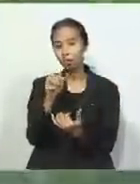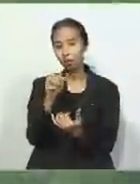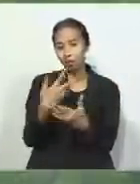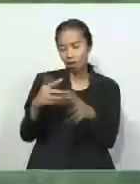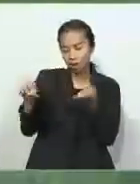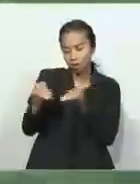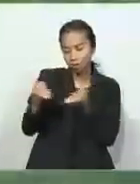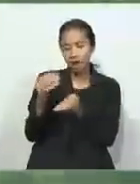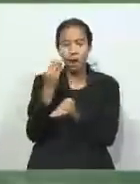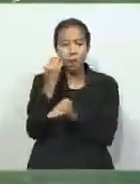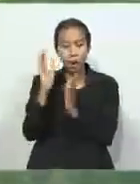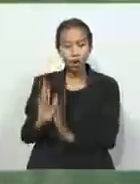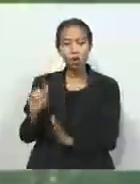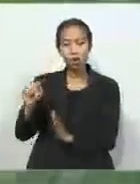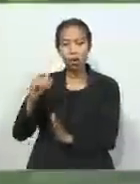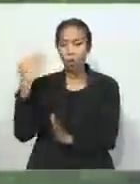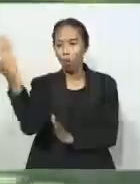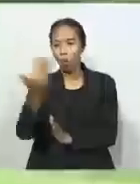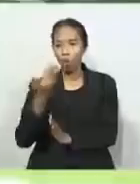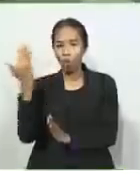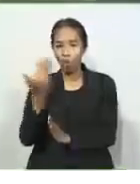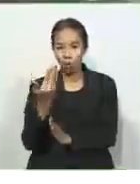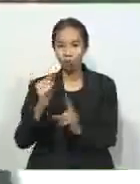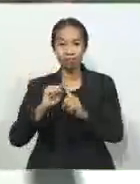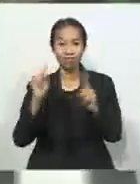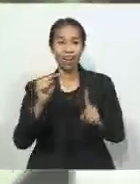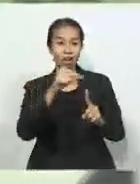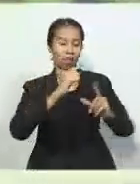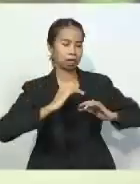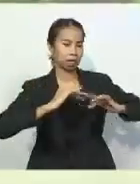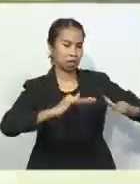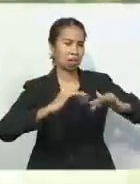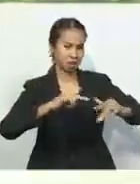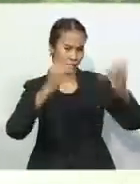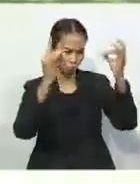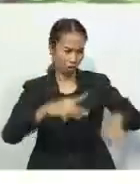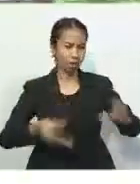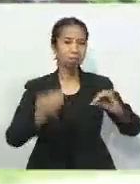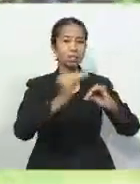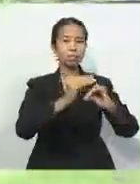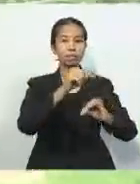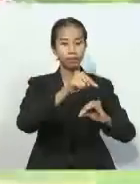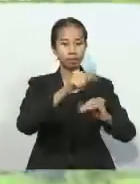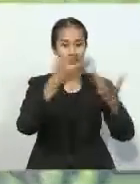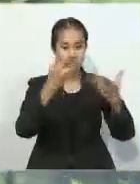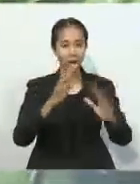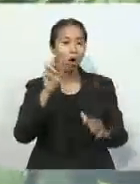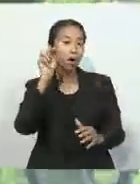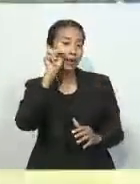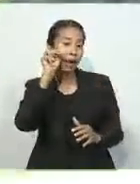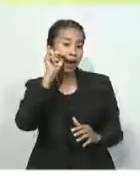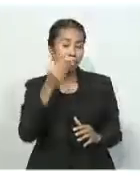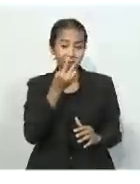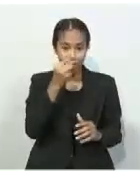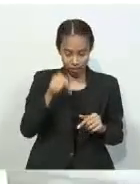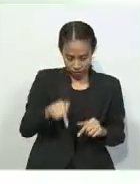กล้กับบ้านของชาวบ้านแรงลมขนาดนี้นะฮะถ้าเป็นทะเลจะแรงมากกว่านี้นะครับส่วนน้ำที่คุ